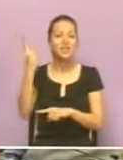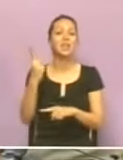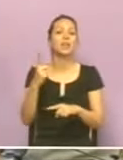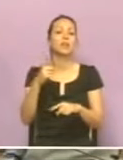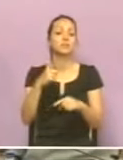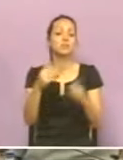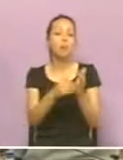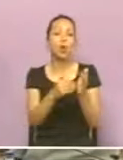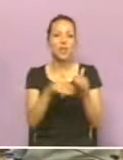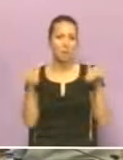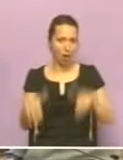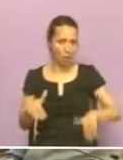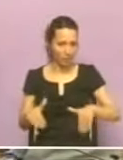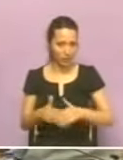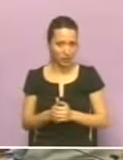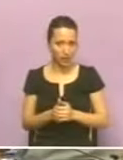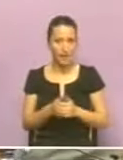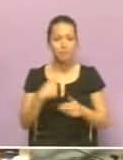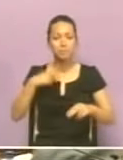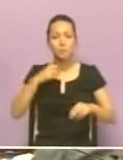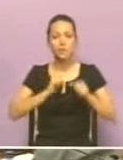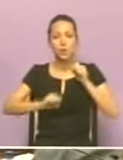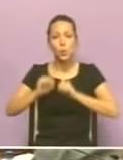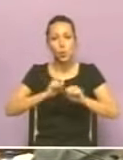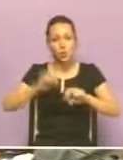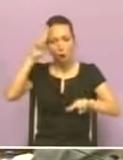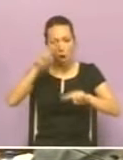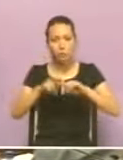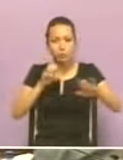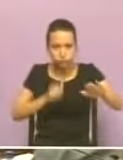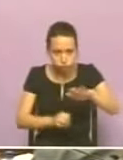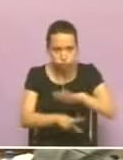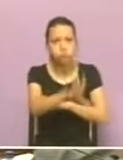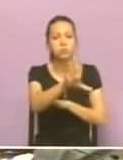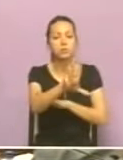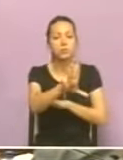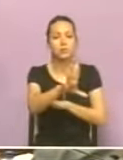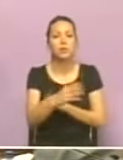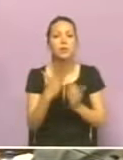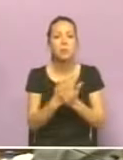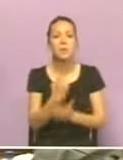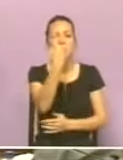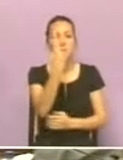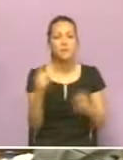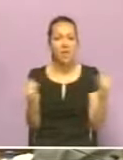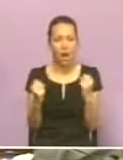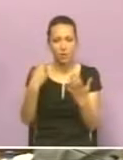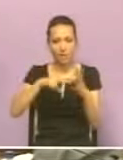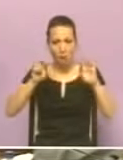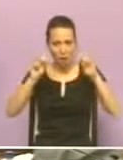Mi se trudimo da ova odluka bude sprovedena u delo i nadamo se da će to biti 1. januara 2018. godine.